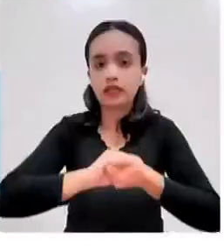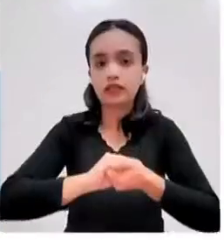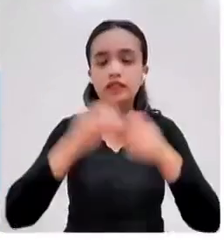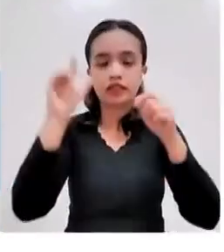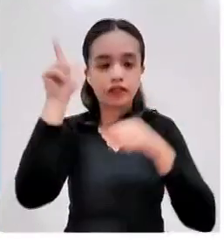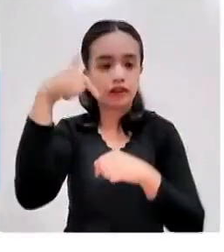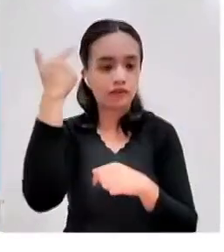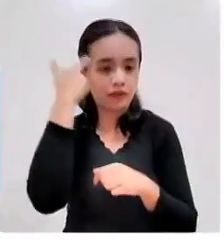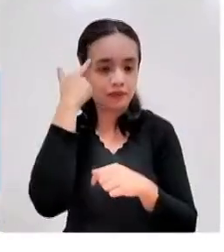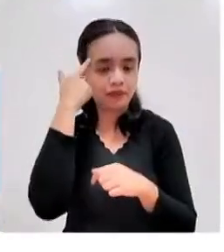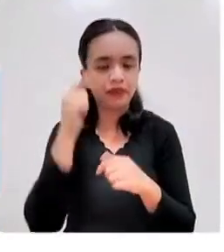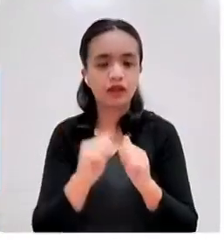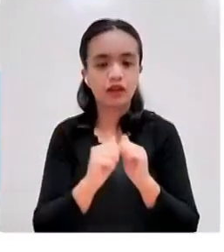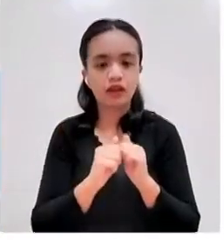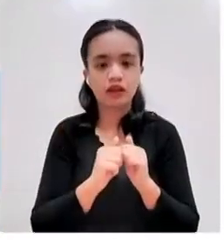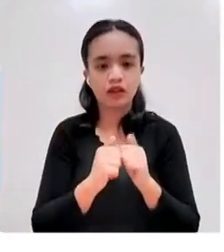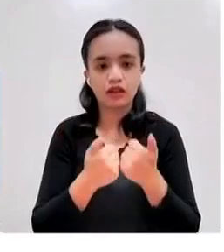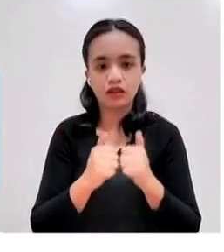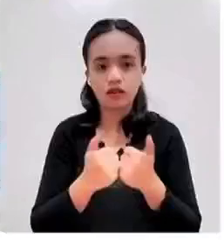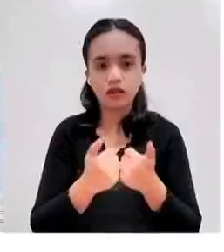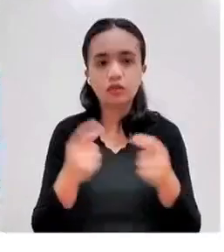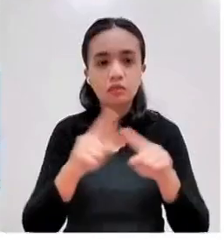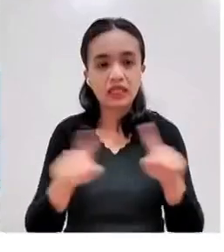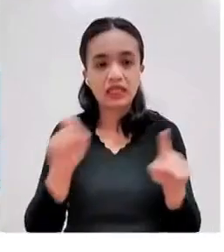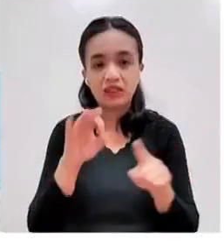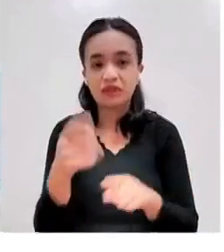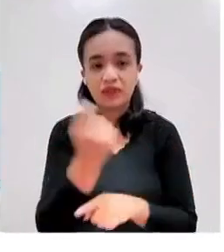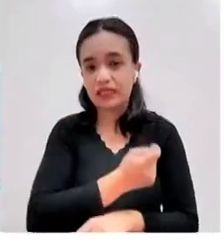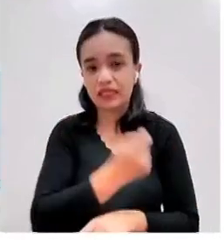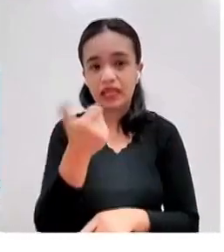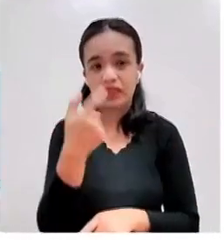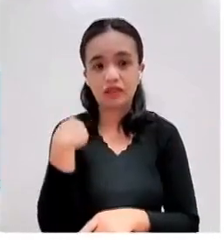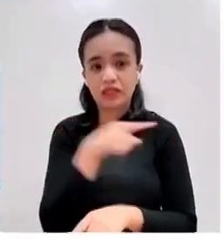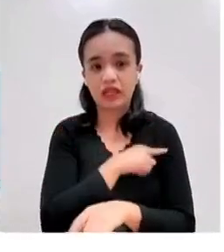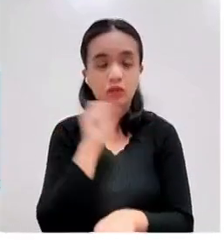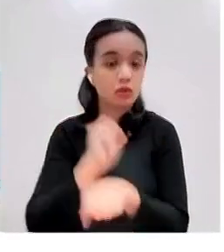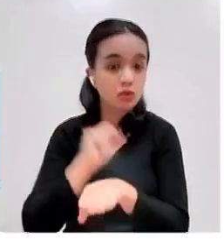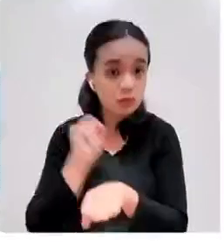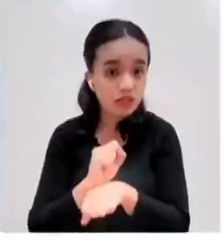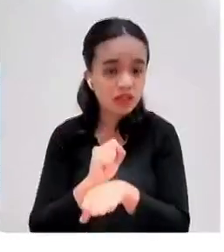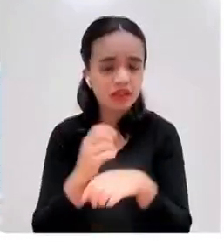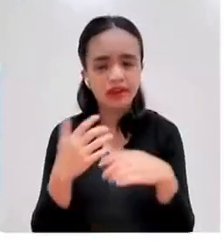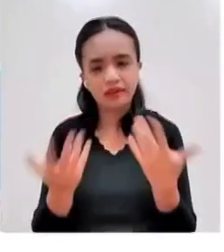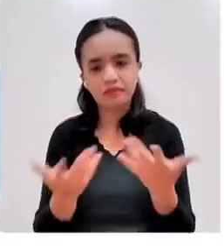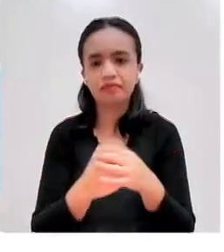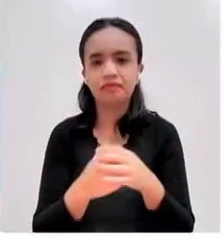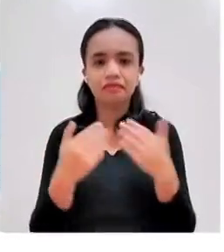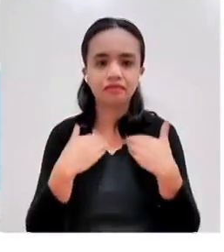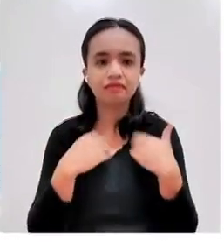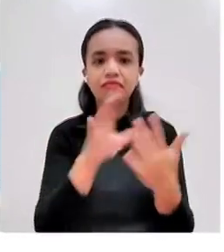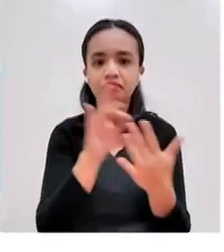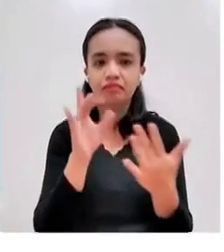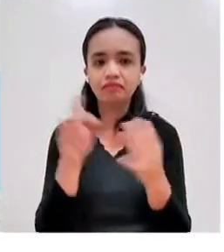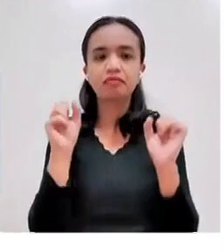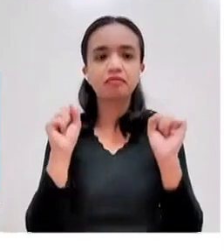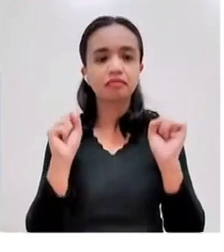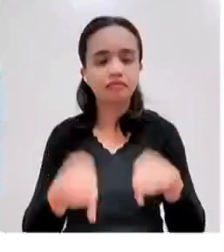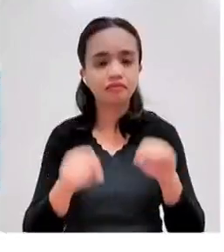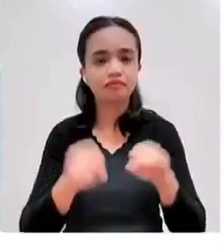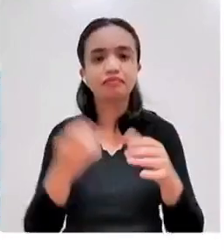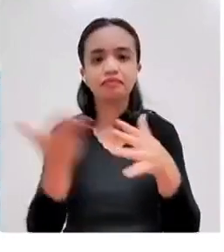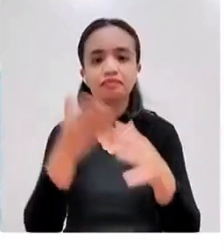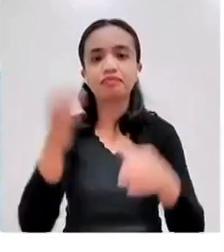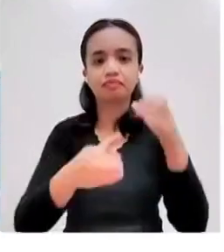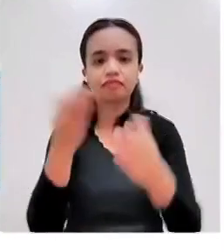ating ekonomiya, pero kung tatanggalan tayo ng kabuhayan ay mayroon pa namang mga opsyon. Pwede pa tayo mag-file ng kaso sa Korte